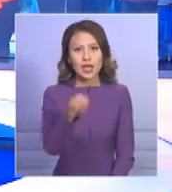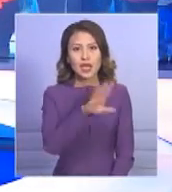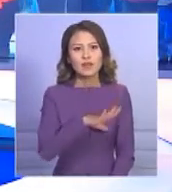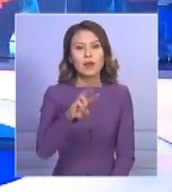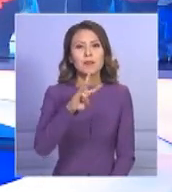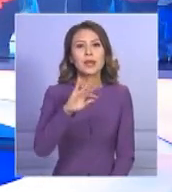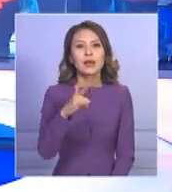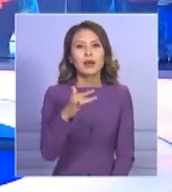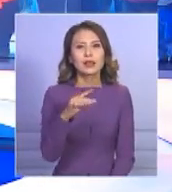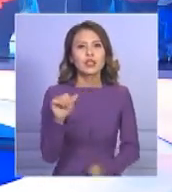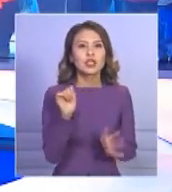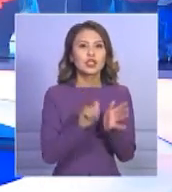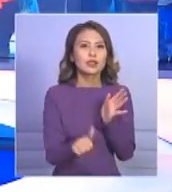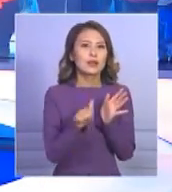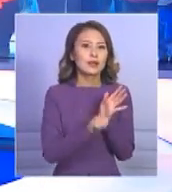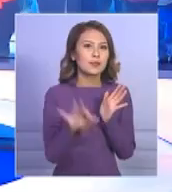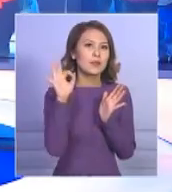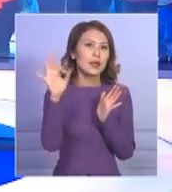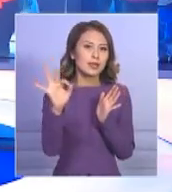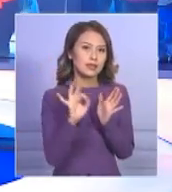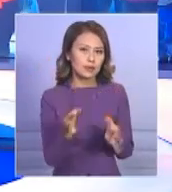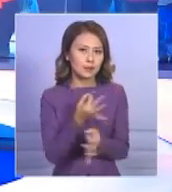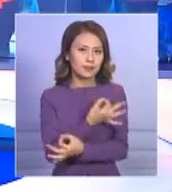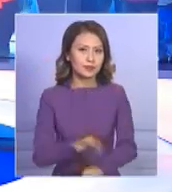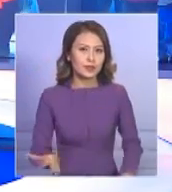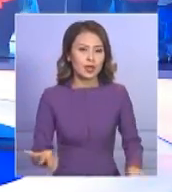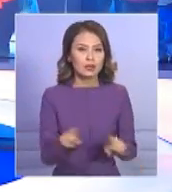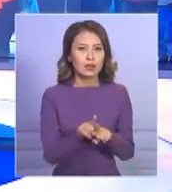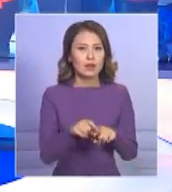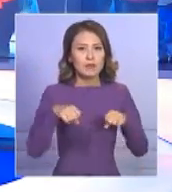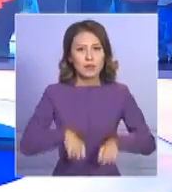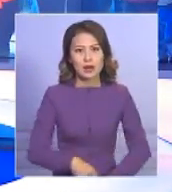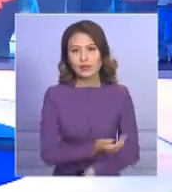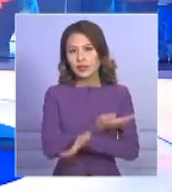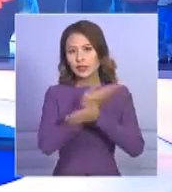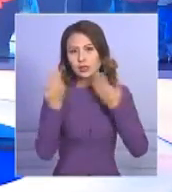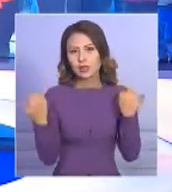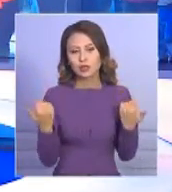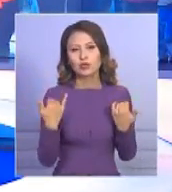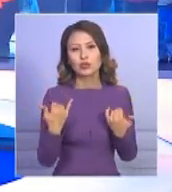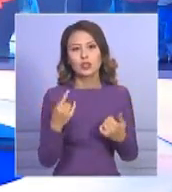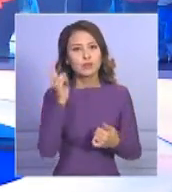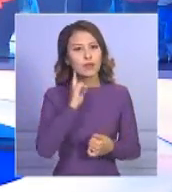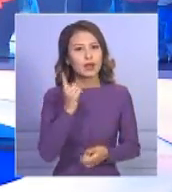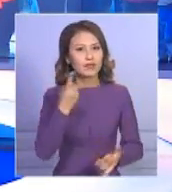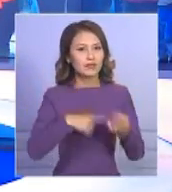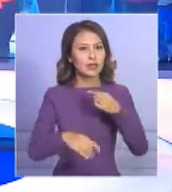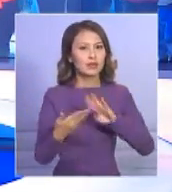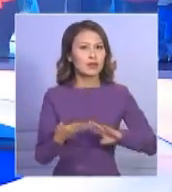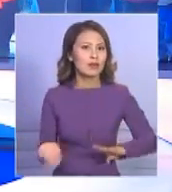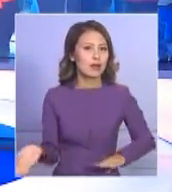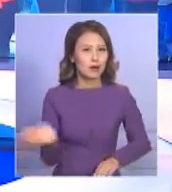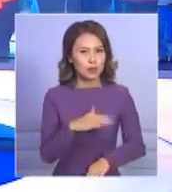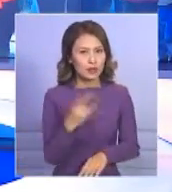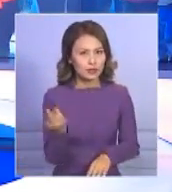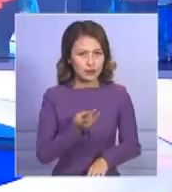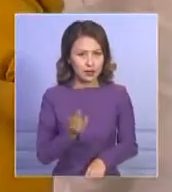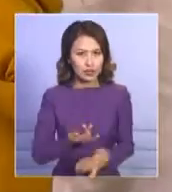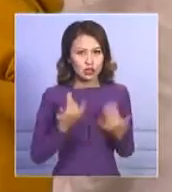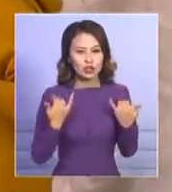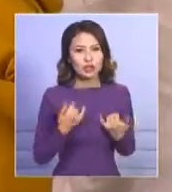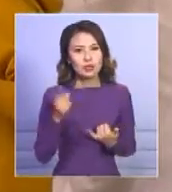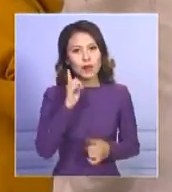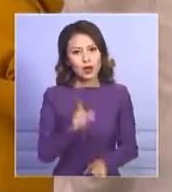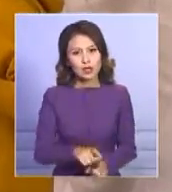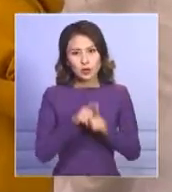Еуропадағы мигранттардың 60%-ның босқын мәртебесін алуға құқығы жоқ. Олардың бәрібірде елдеріне қайтуы тиіс. Алайда бұл тәртіп сөз жүзінде